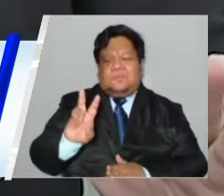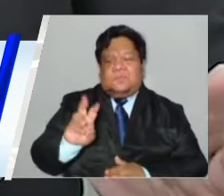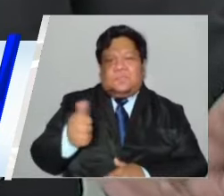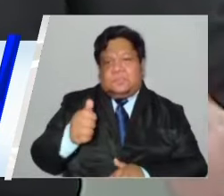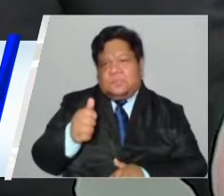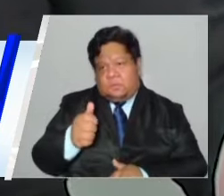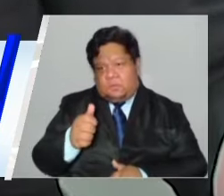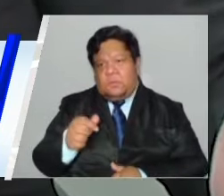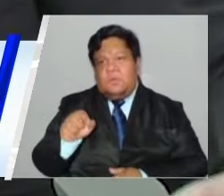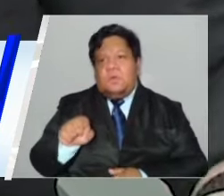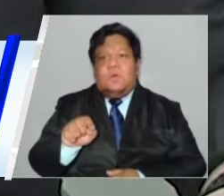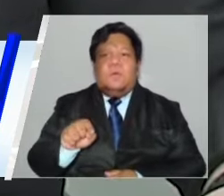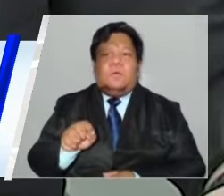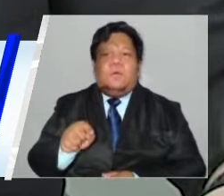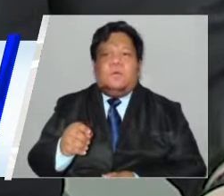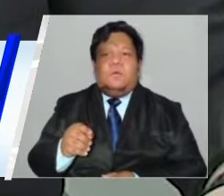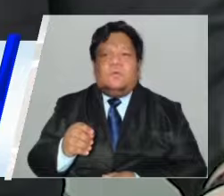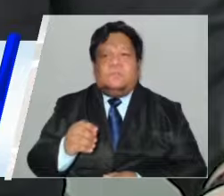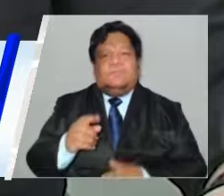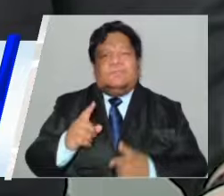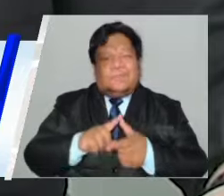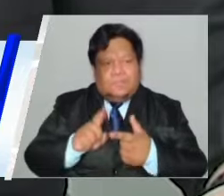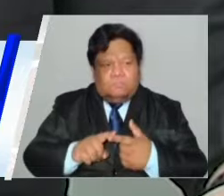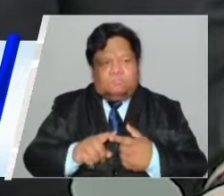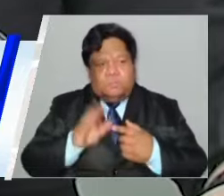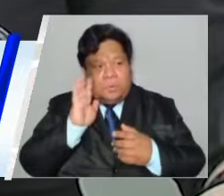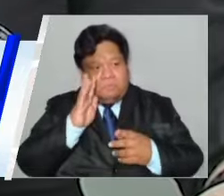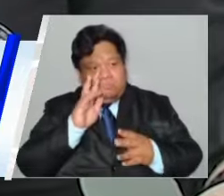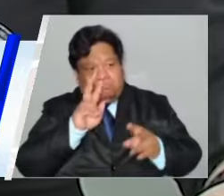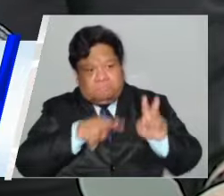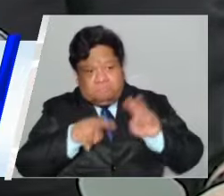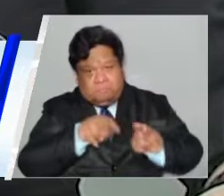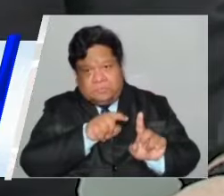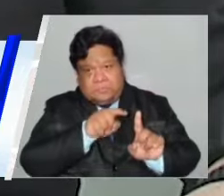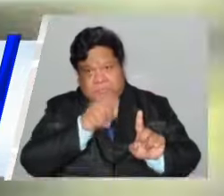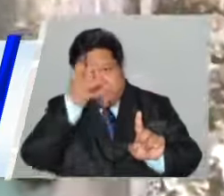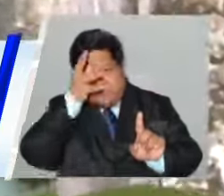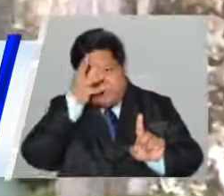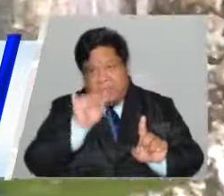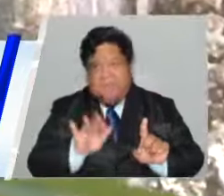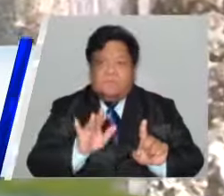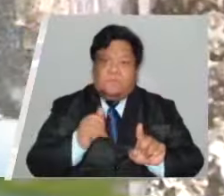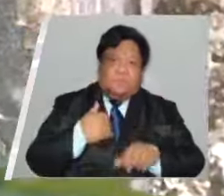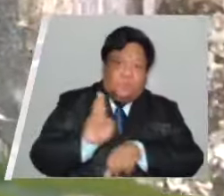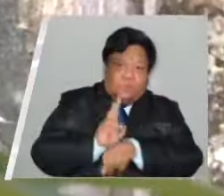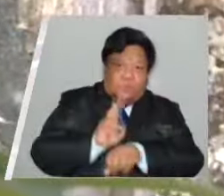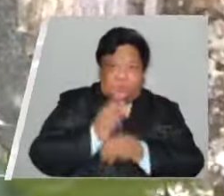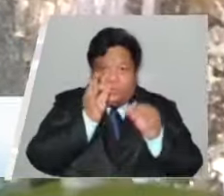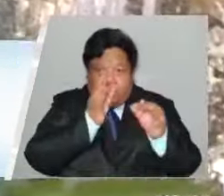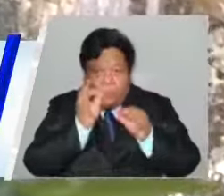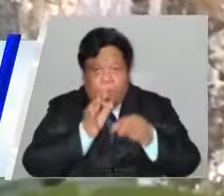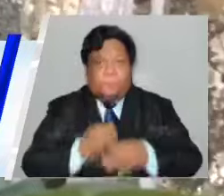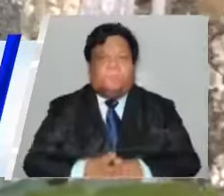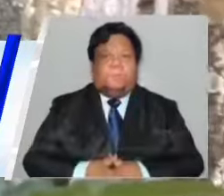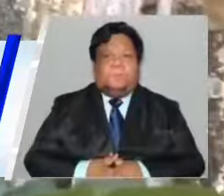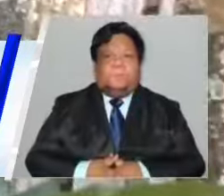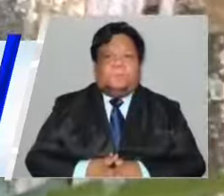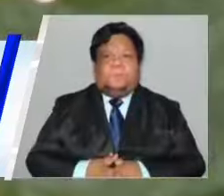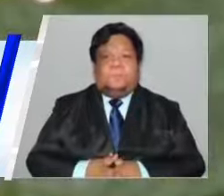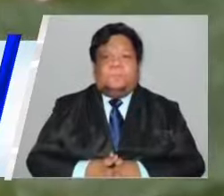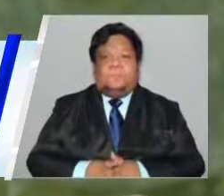Atin din ipapa-examine itong tatay, lalo na kung gumagamit ba itong droga. 14 anyos na dalagita